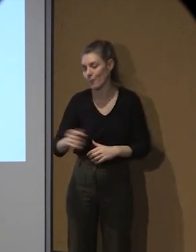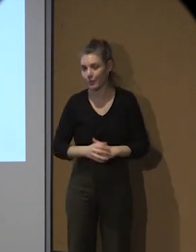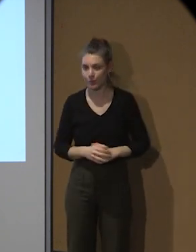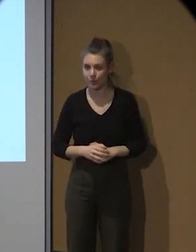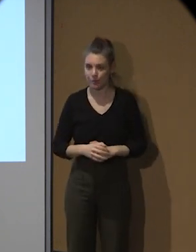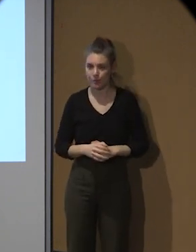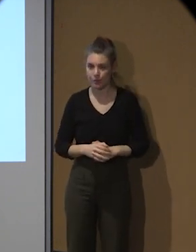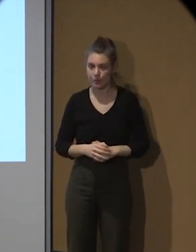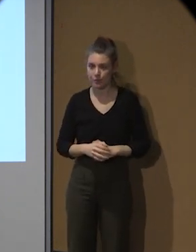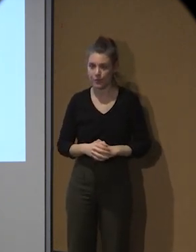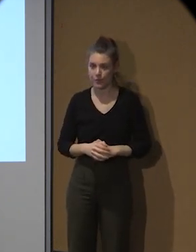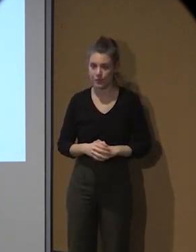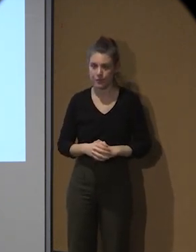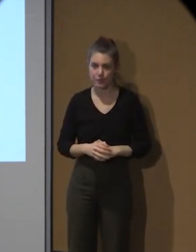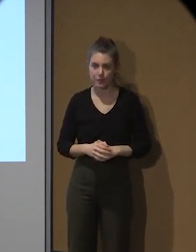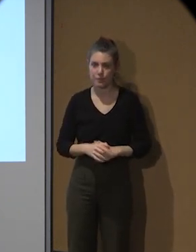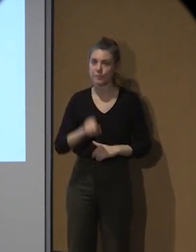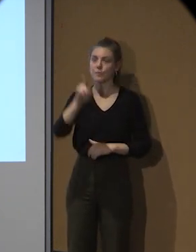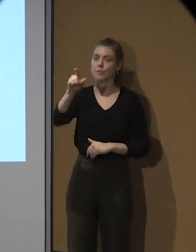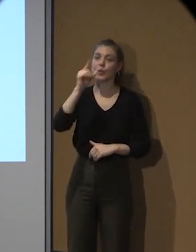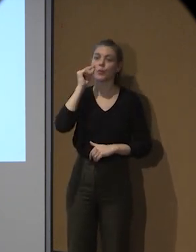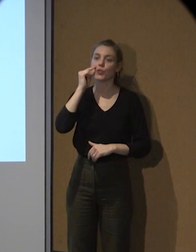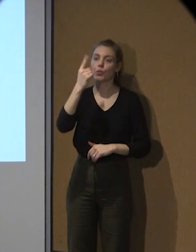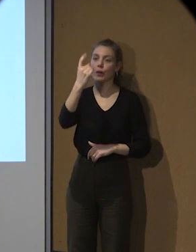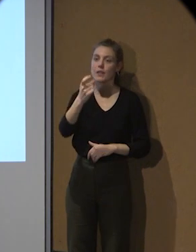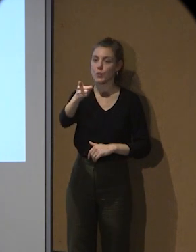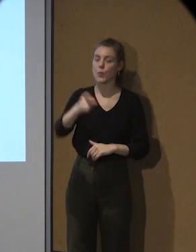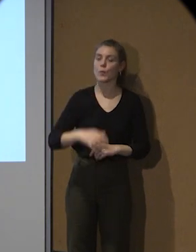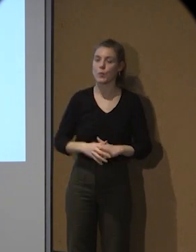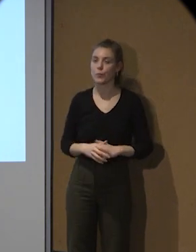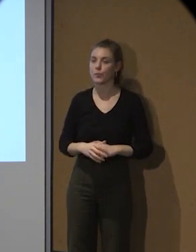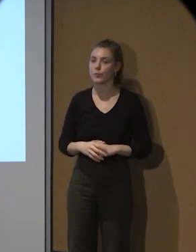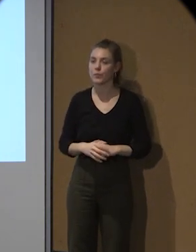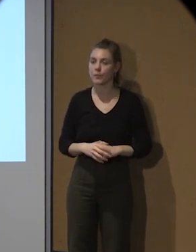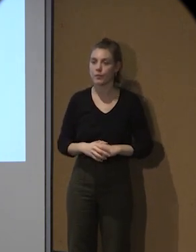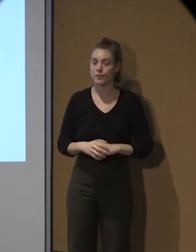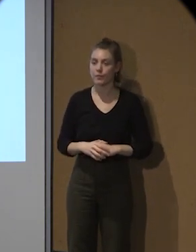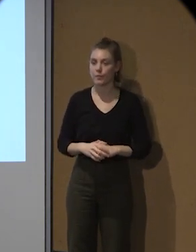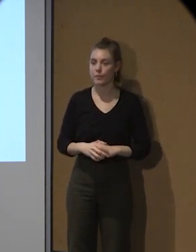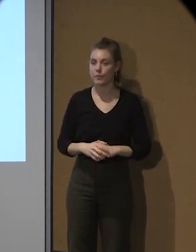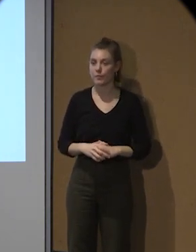C'est une question derrière, là-bas. Il y en a deux.